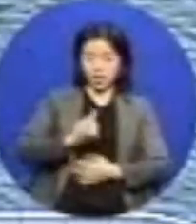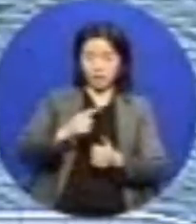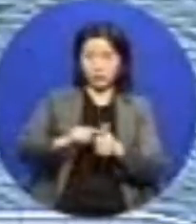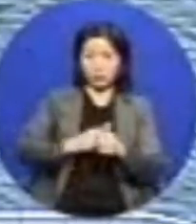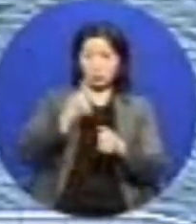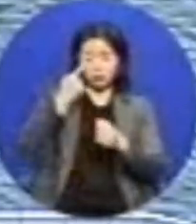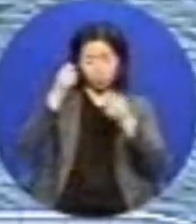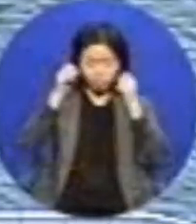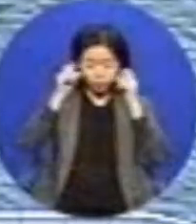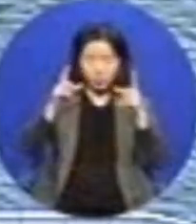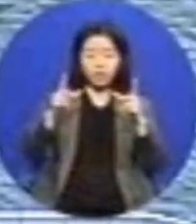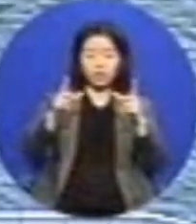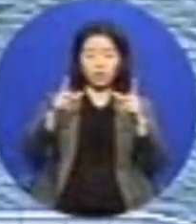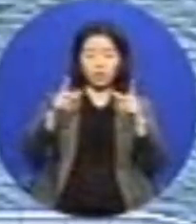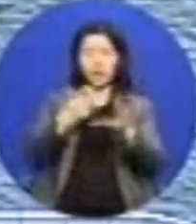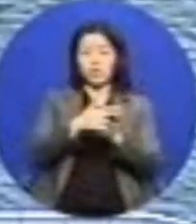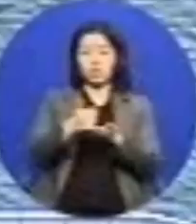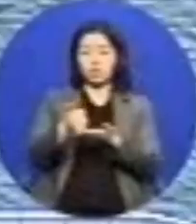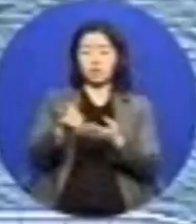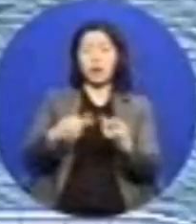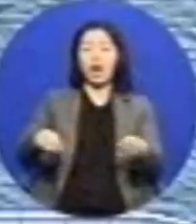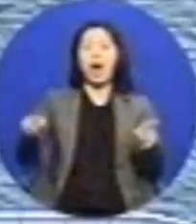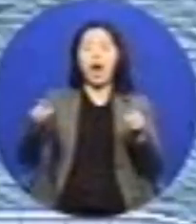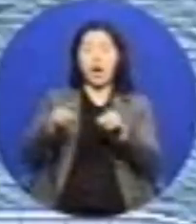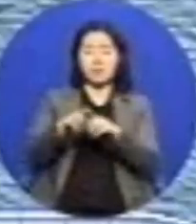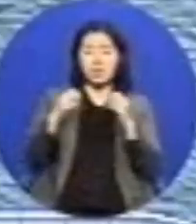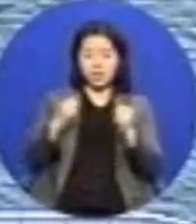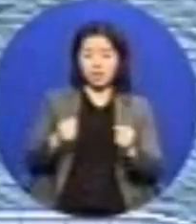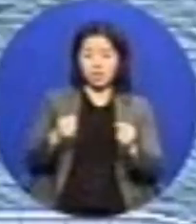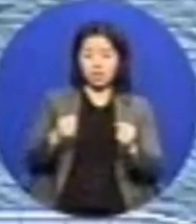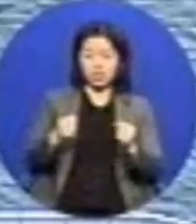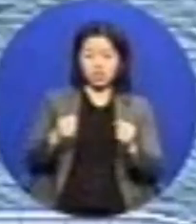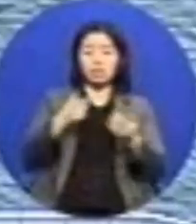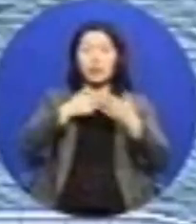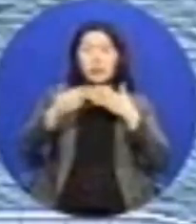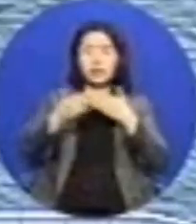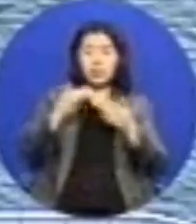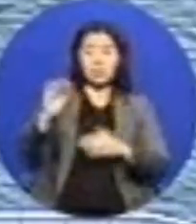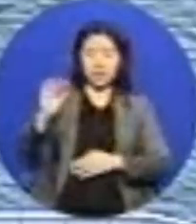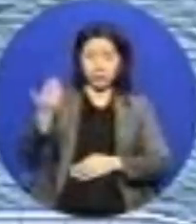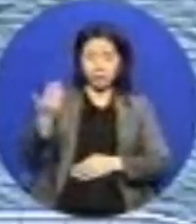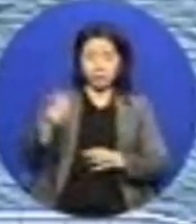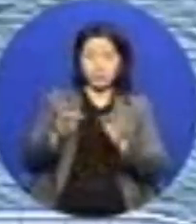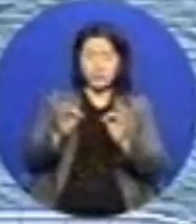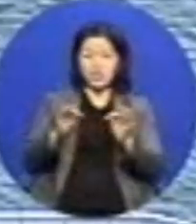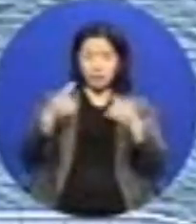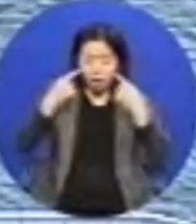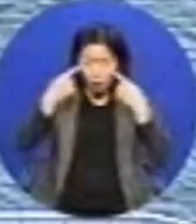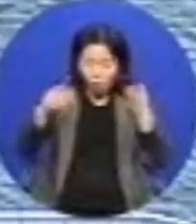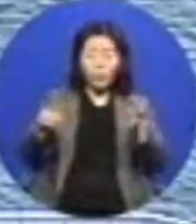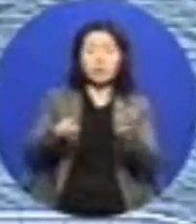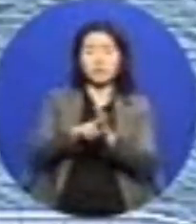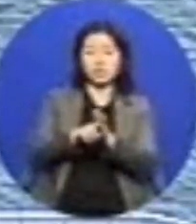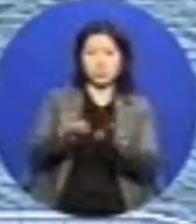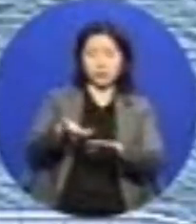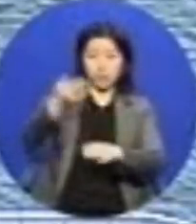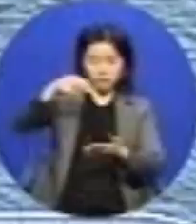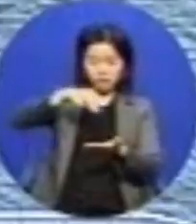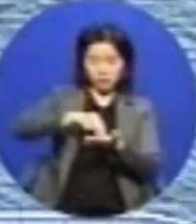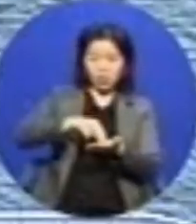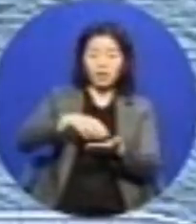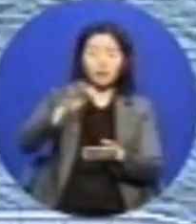뜨이고 주님이 함께 계신 것을 분명히 경험하게 되고 그래서 이제는 자기가 확신이 위해 서게 됐다고